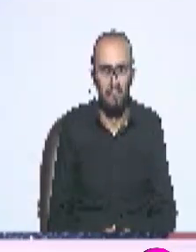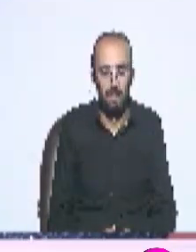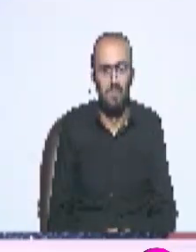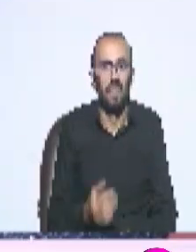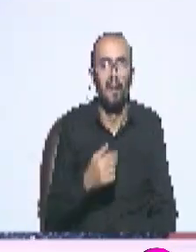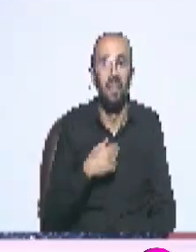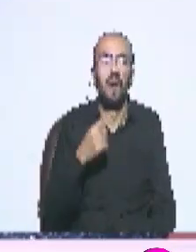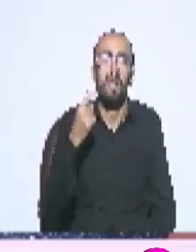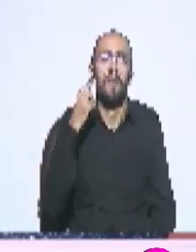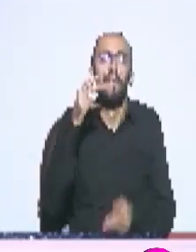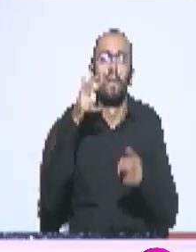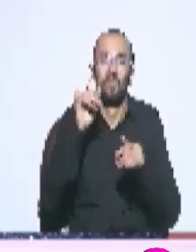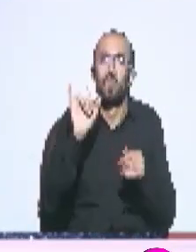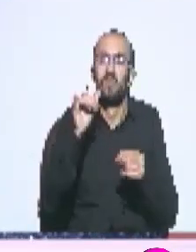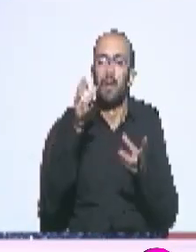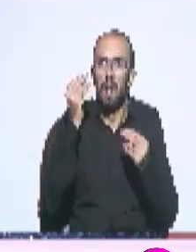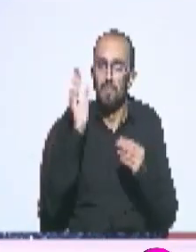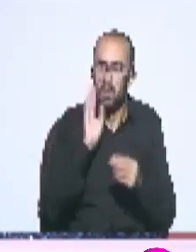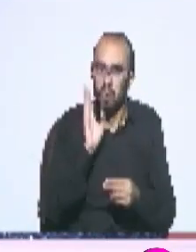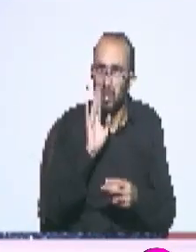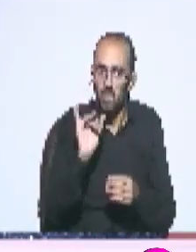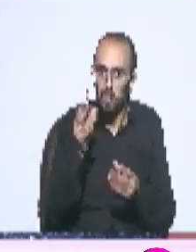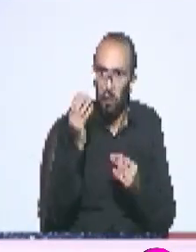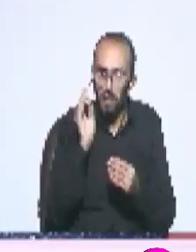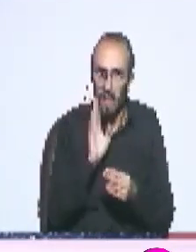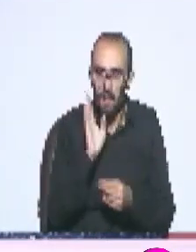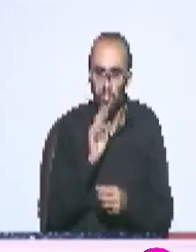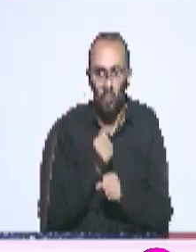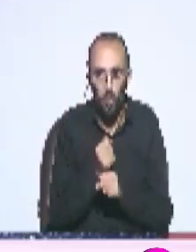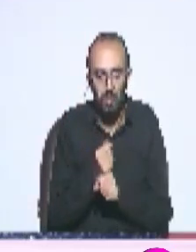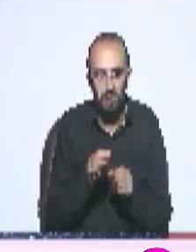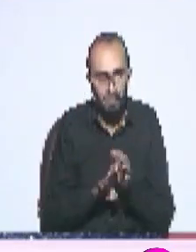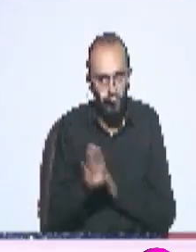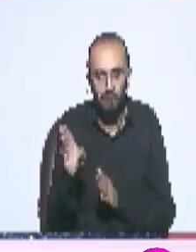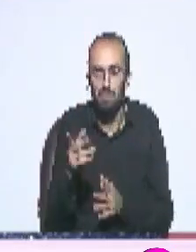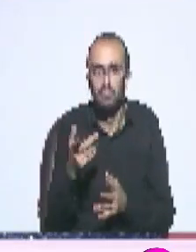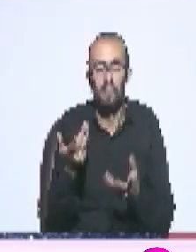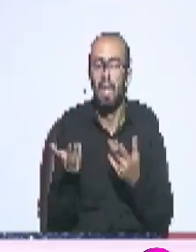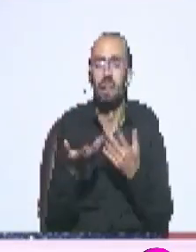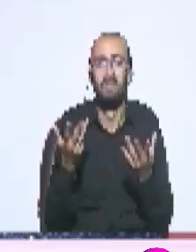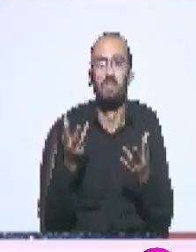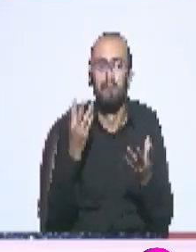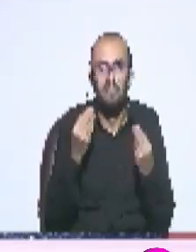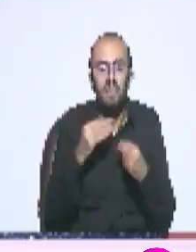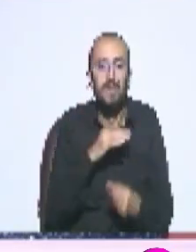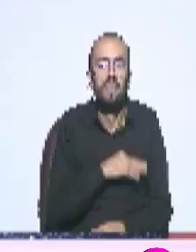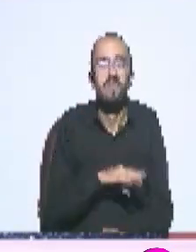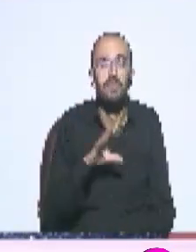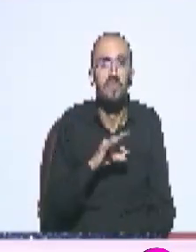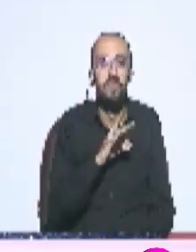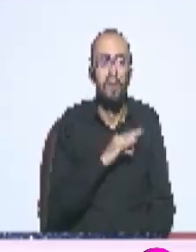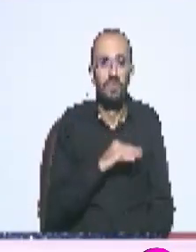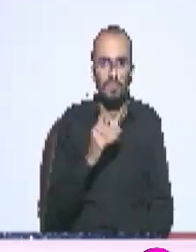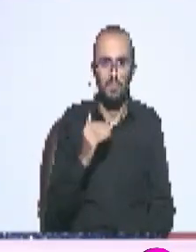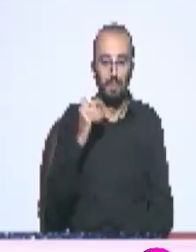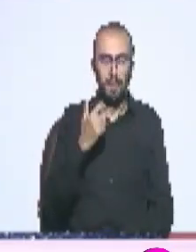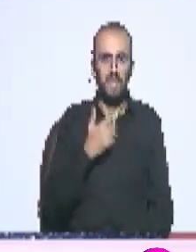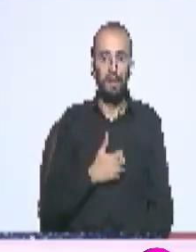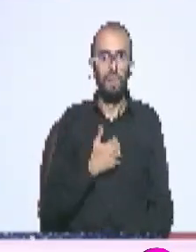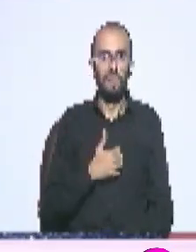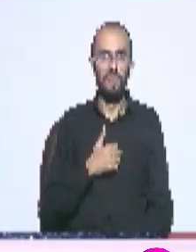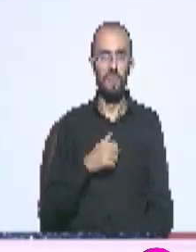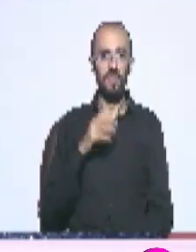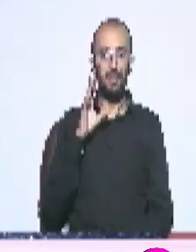برودكاست بيعلم حاجه جديده هتفيدني في شغلي ببتدي يلاقي نفسه بيحط حاجات كبرت على المستوى النفسي